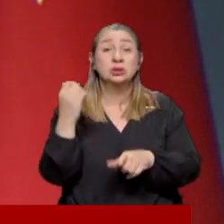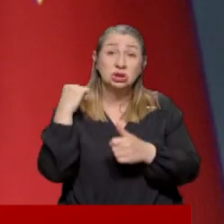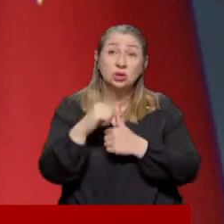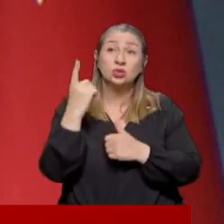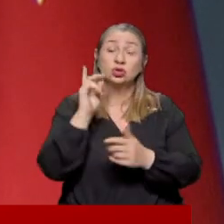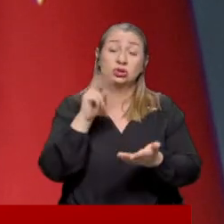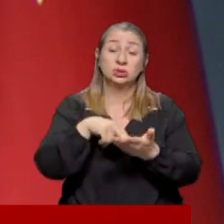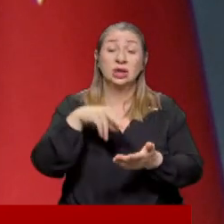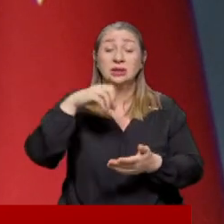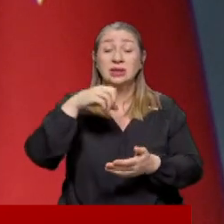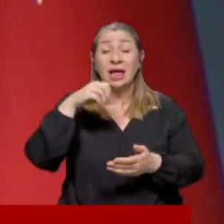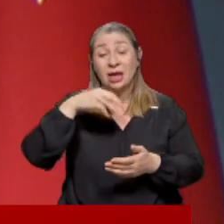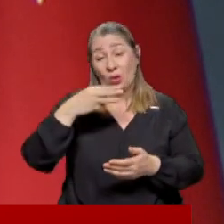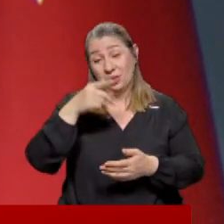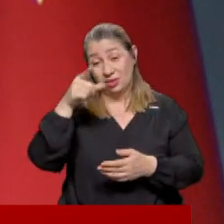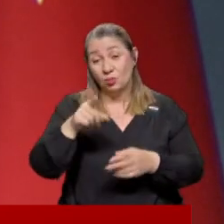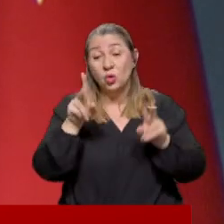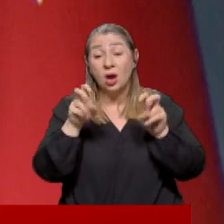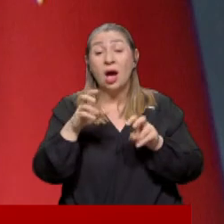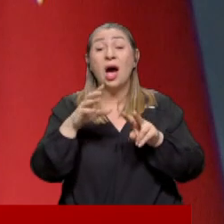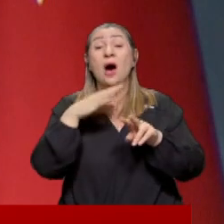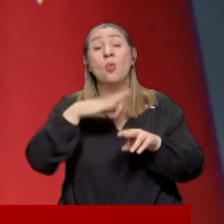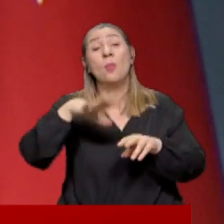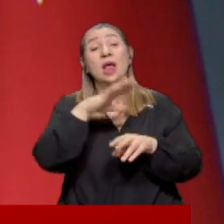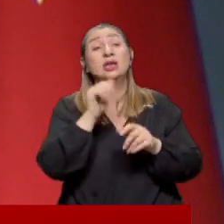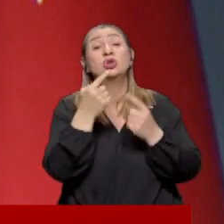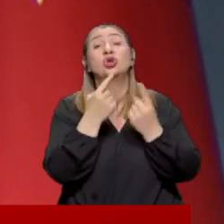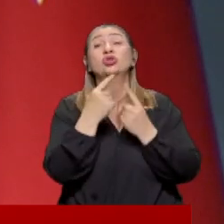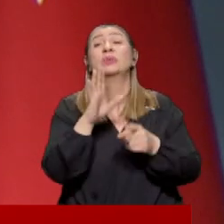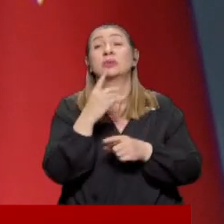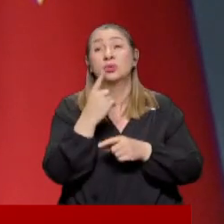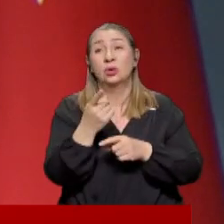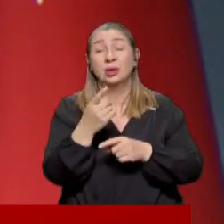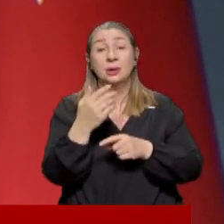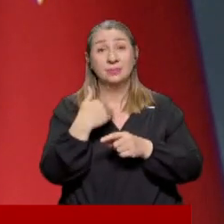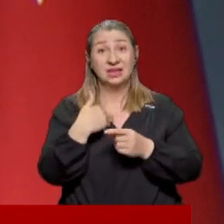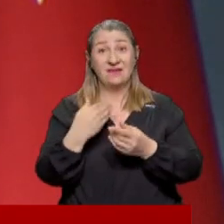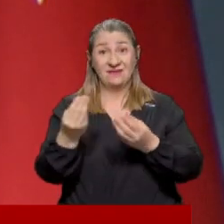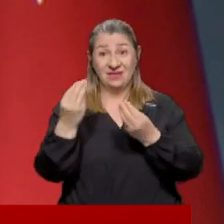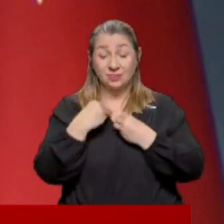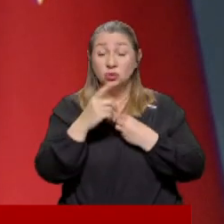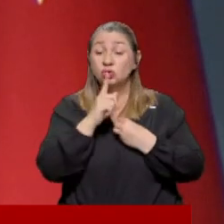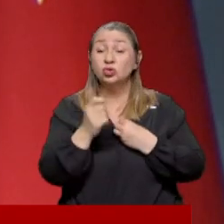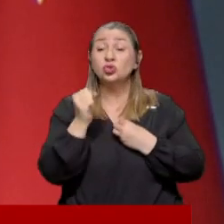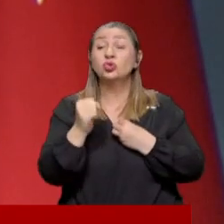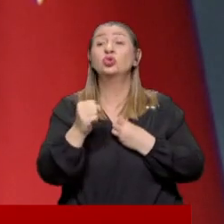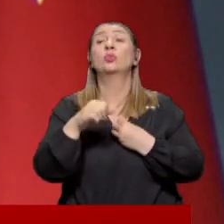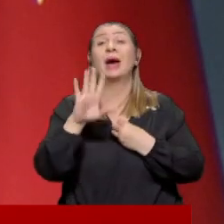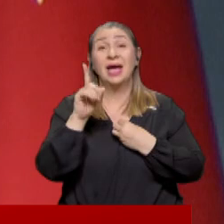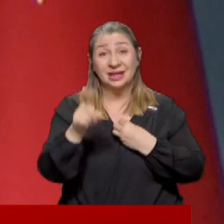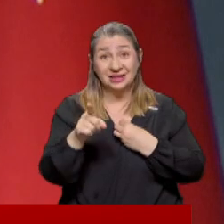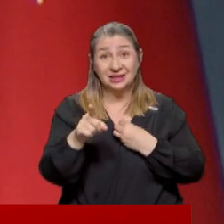çıkmış. Tayyip Erdoğan bu meseleyi Avrupalılarla hiç konuşmadı diyor. Bize verilip de tutulmayan